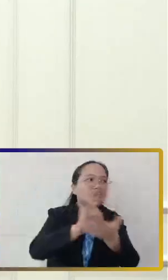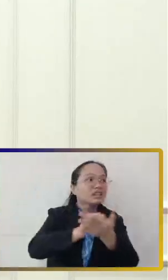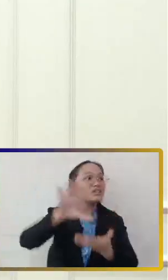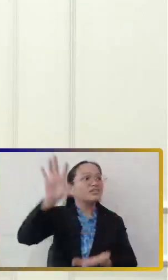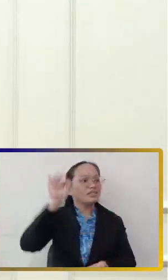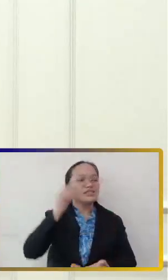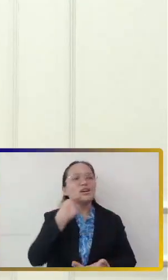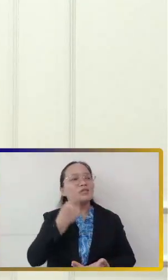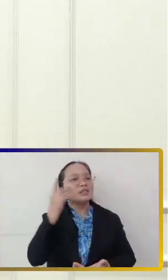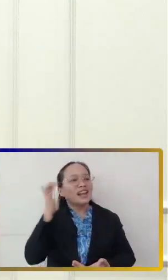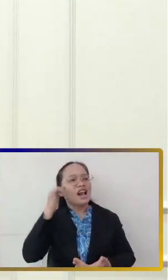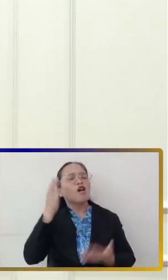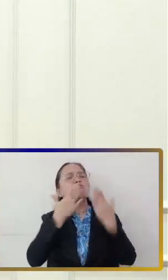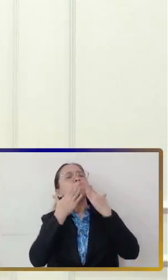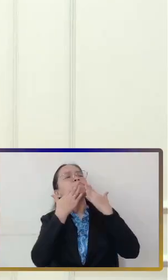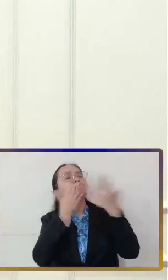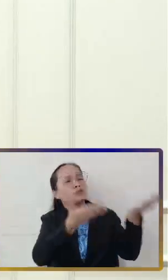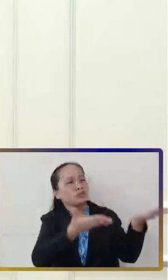matala.